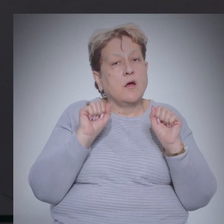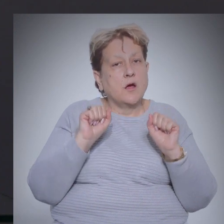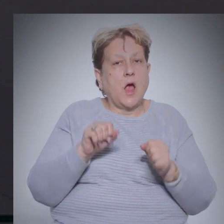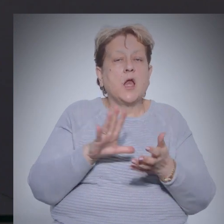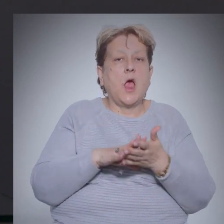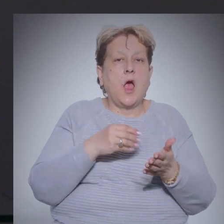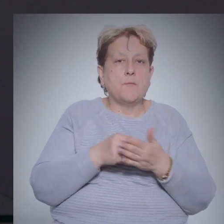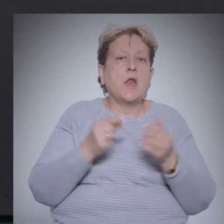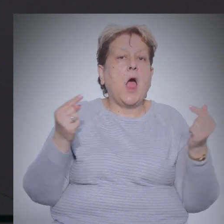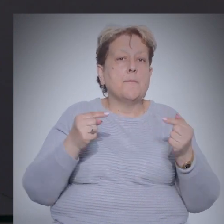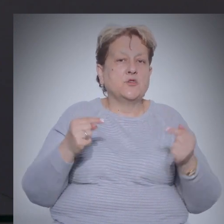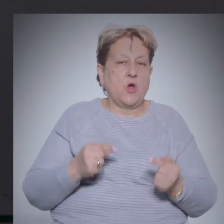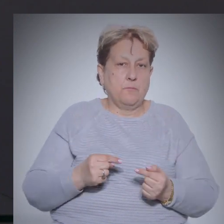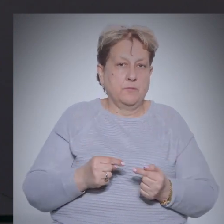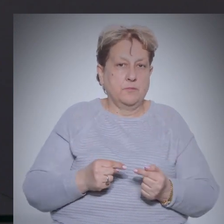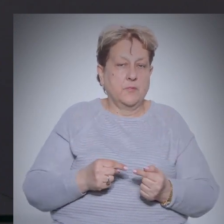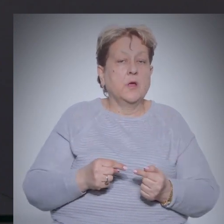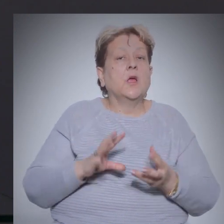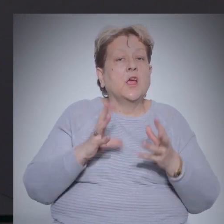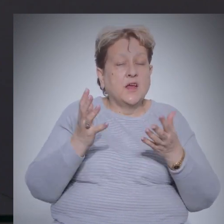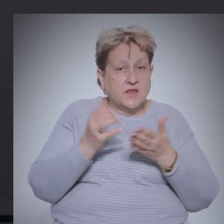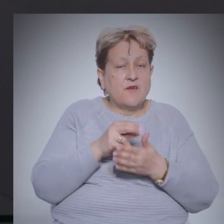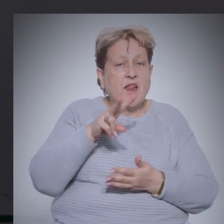կարելի է համարել համաջապ։ Եվ